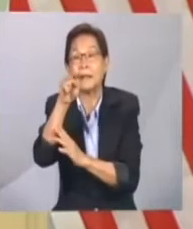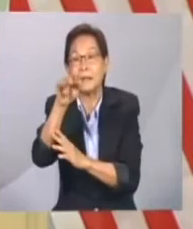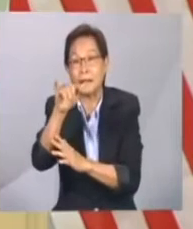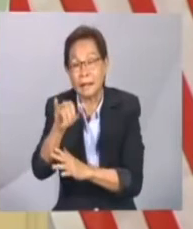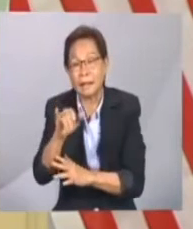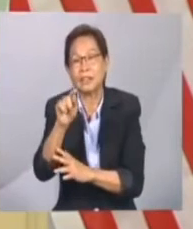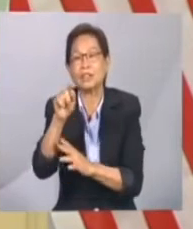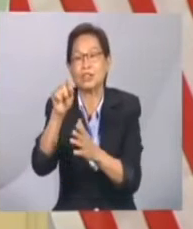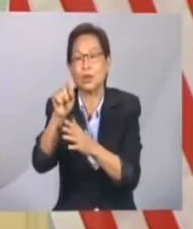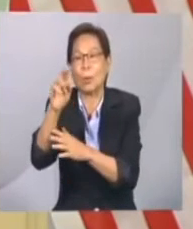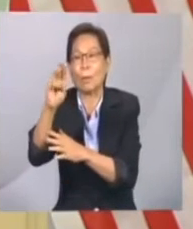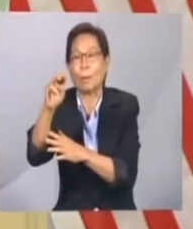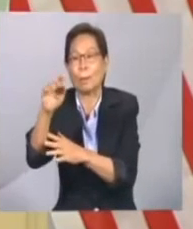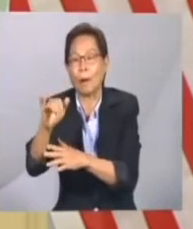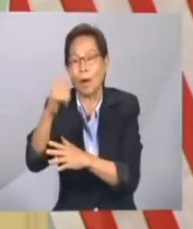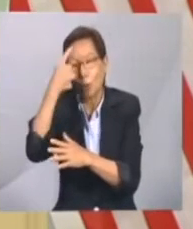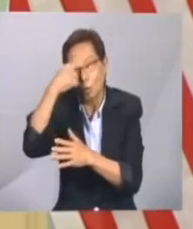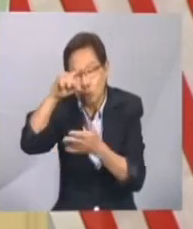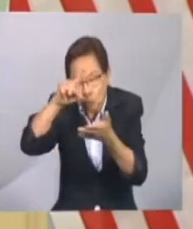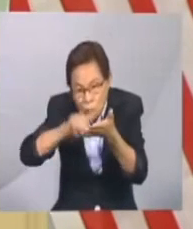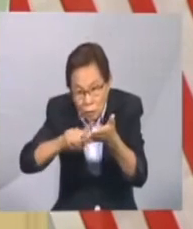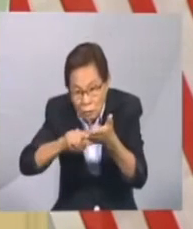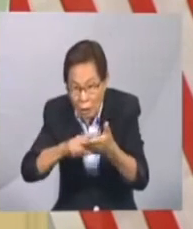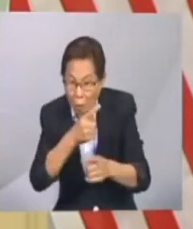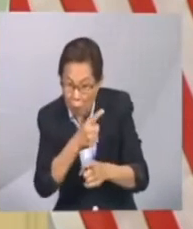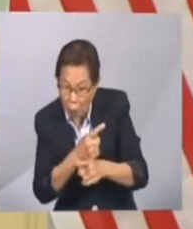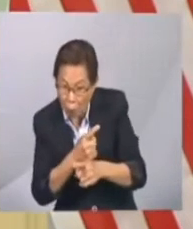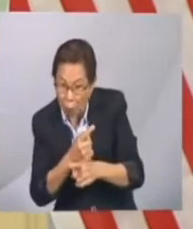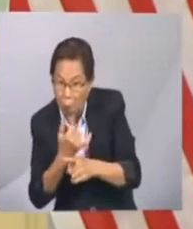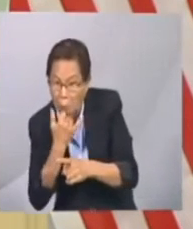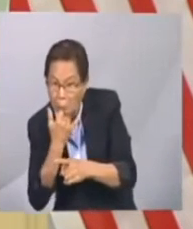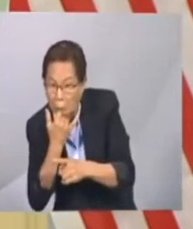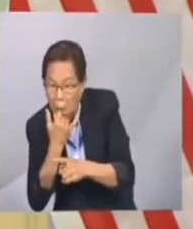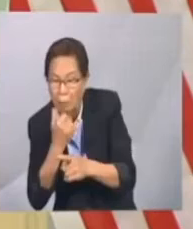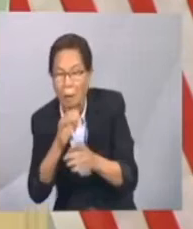www.sebenarnya.my untuk menyemak kesahihan berita.